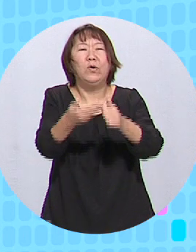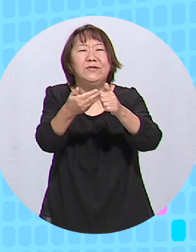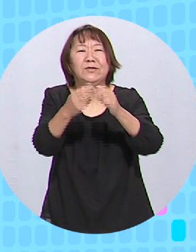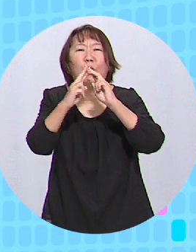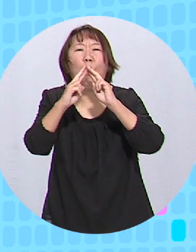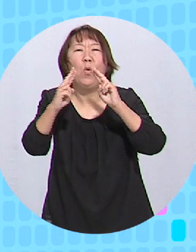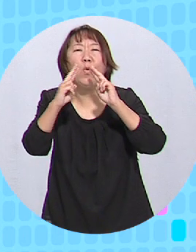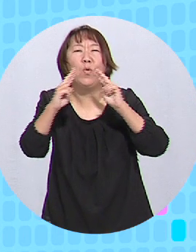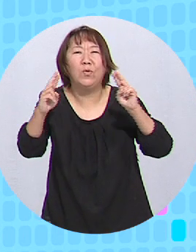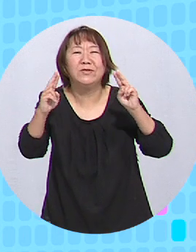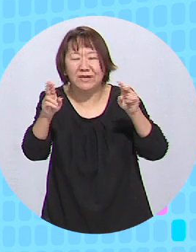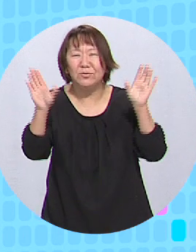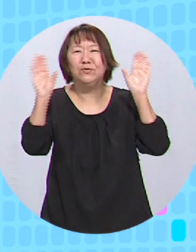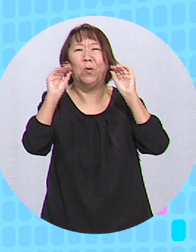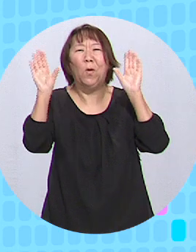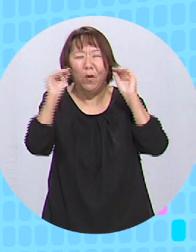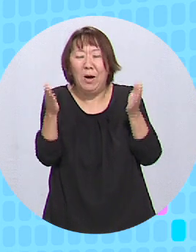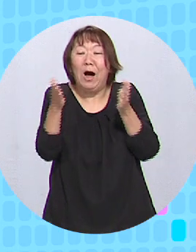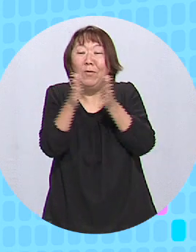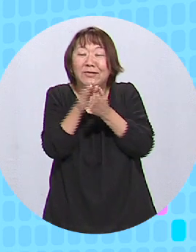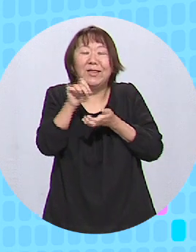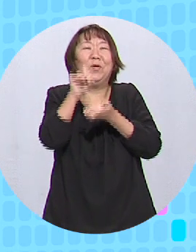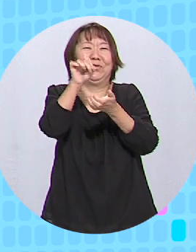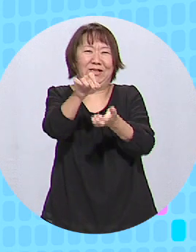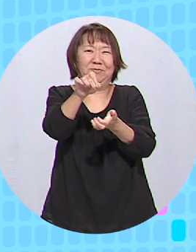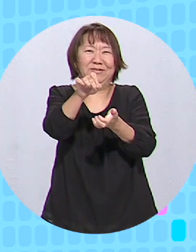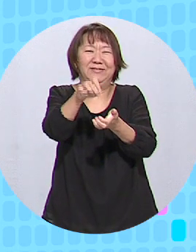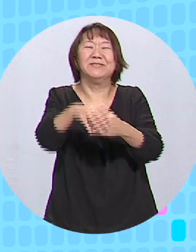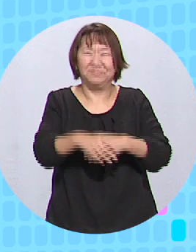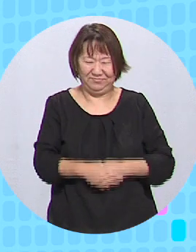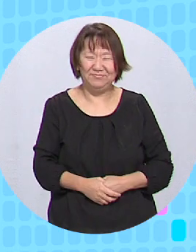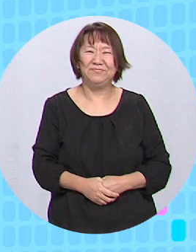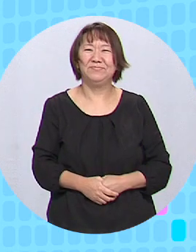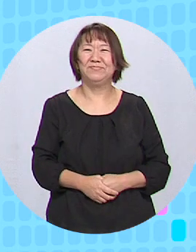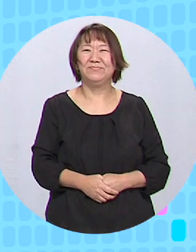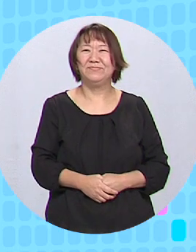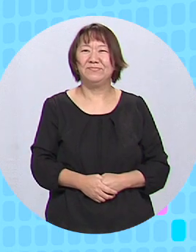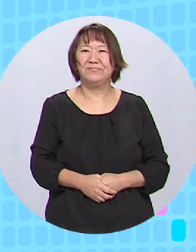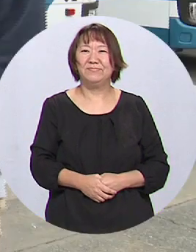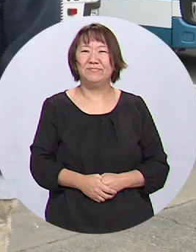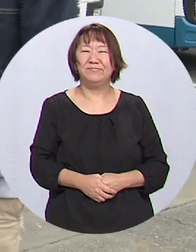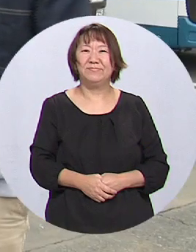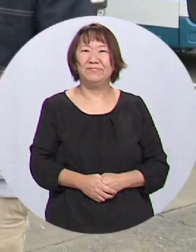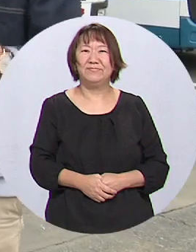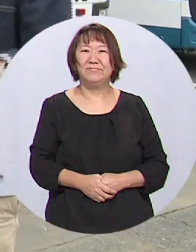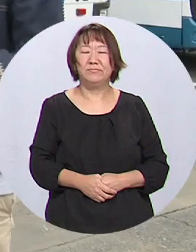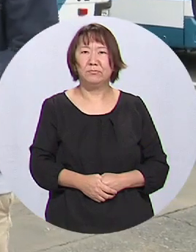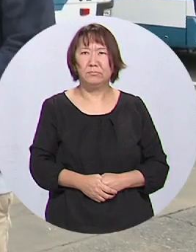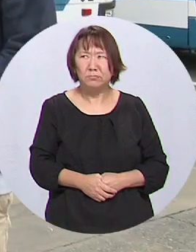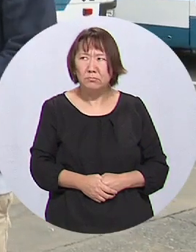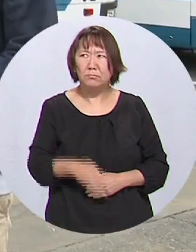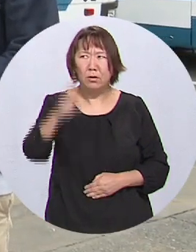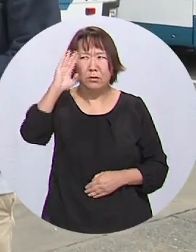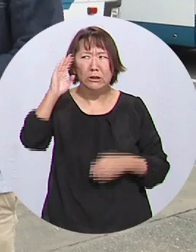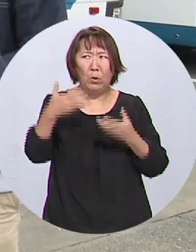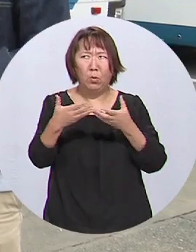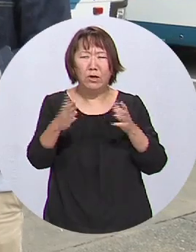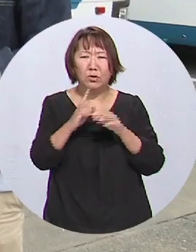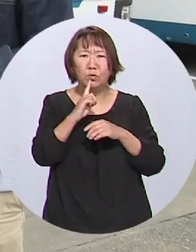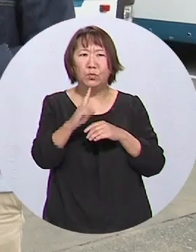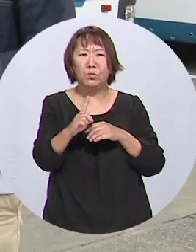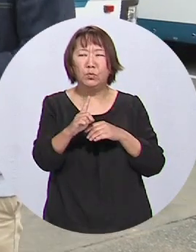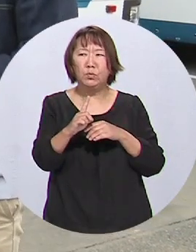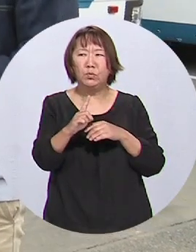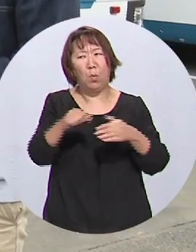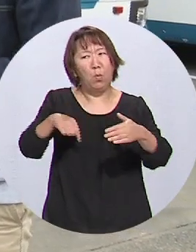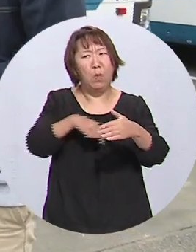報も合わせてお届けしていきますよ。 お、最高、注目ですね。 機動隊っていうのは、はい、ざっくり言う